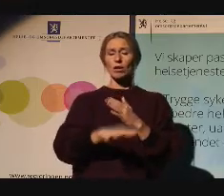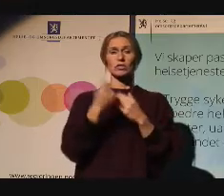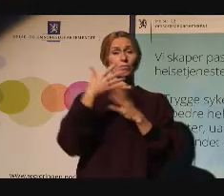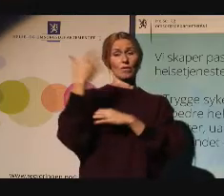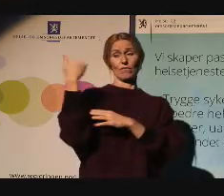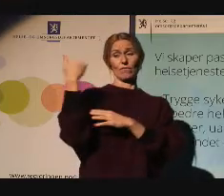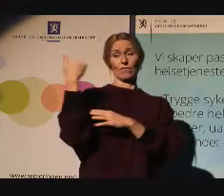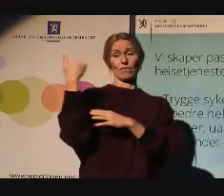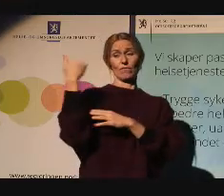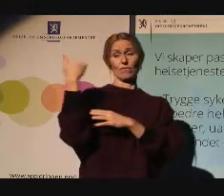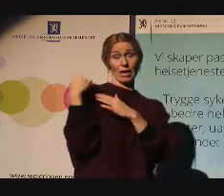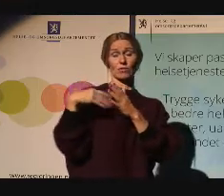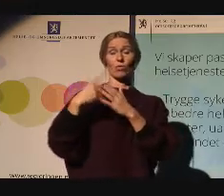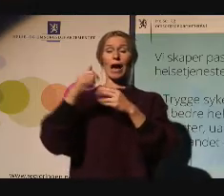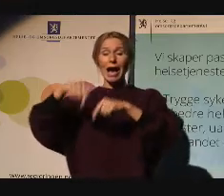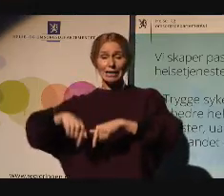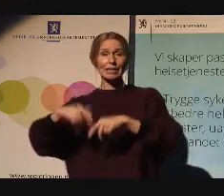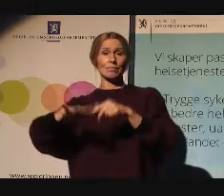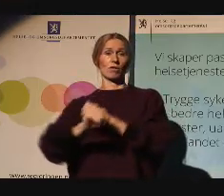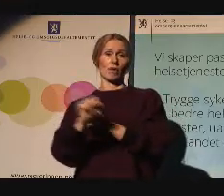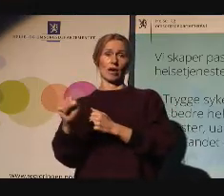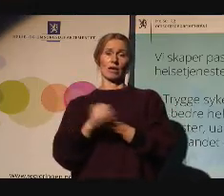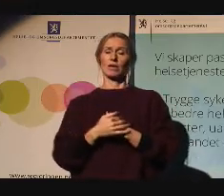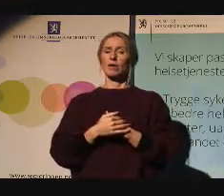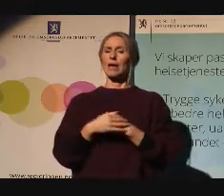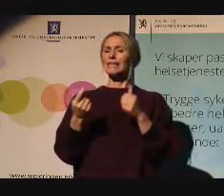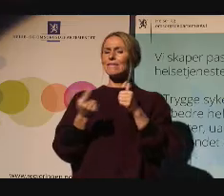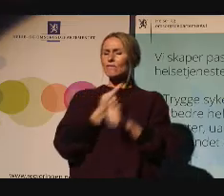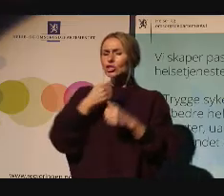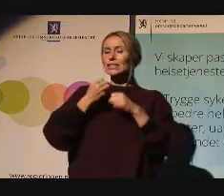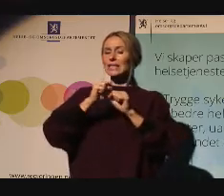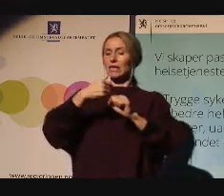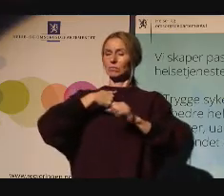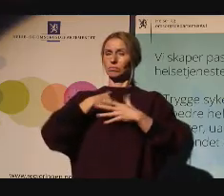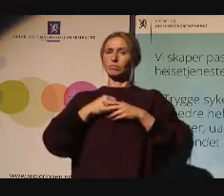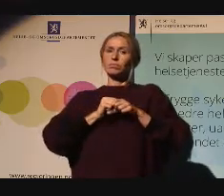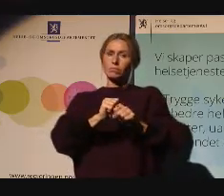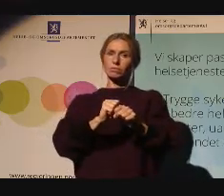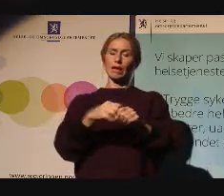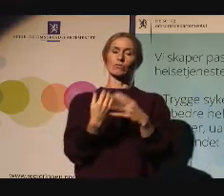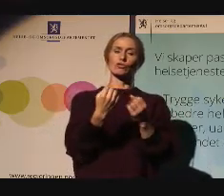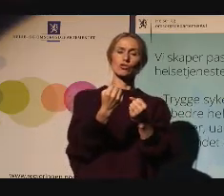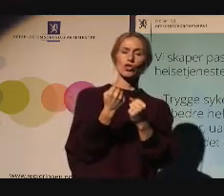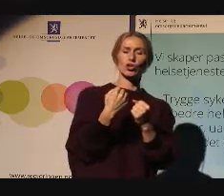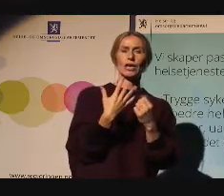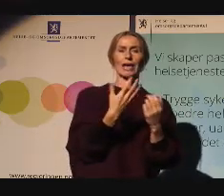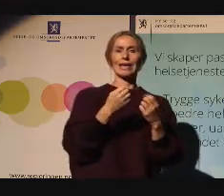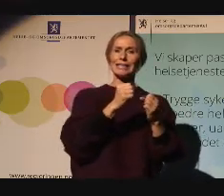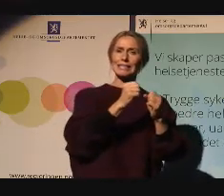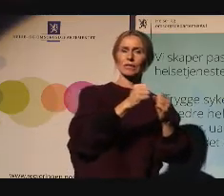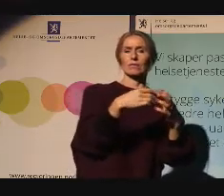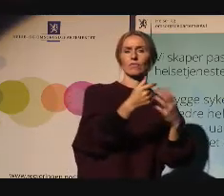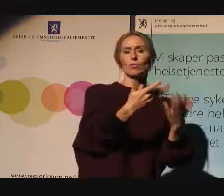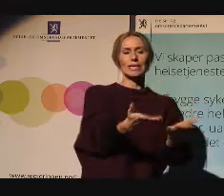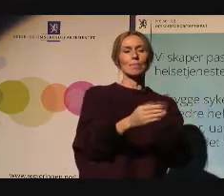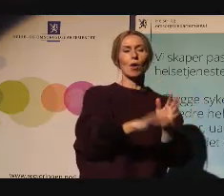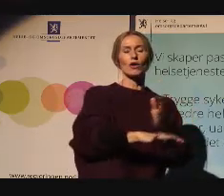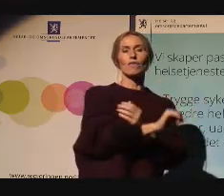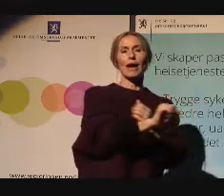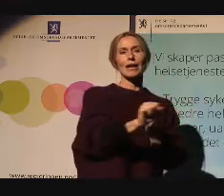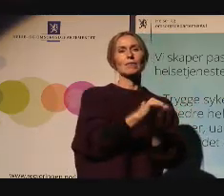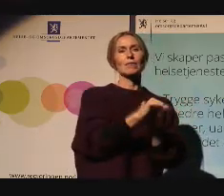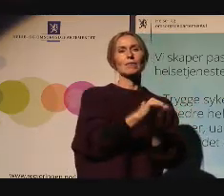barnevernet. Og et av de første tiltakene satt i gang, det var å styrke innsatsen for å gi barnevernsbarn bedre utdanning, for at